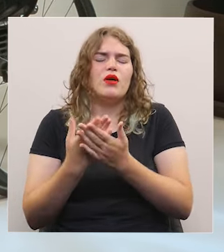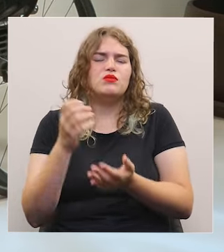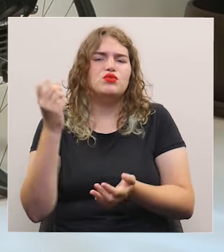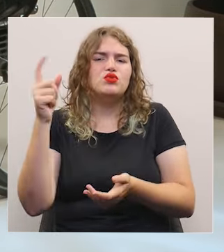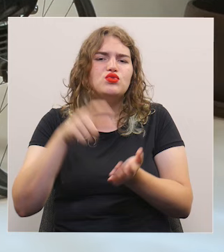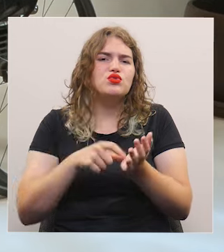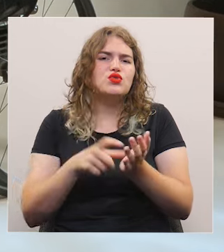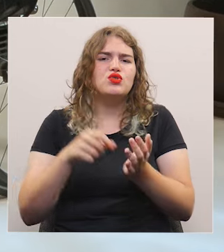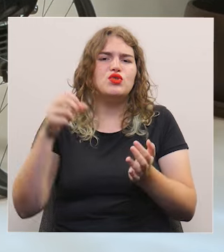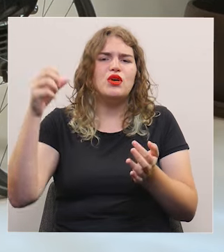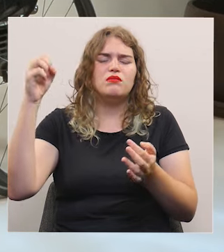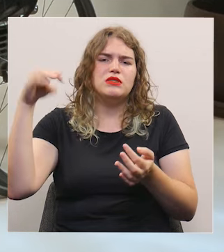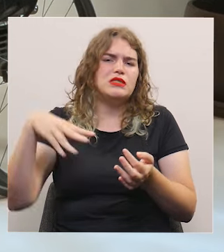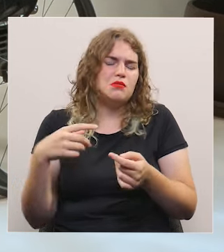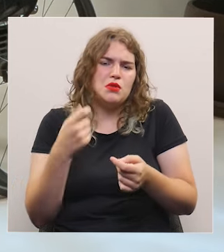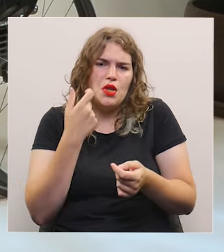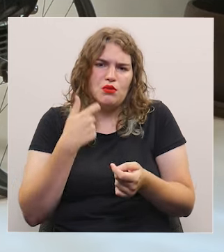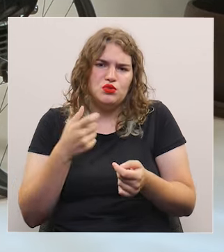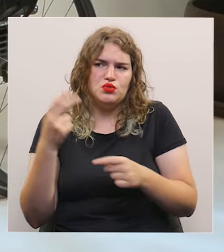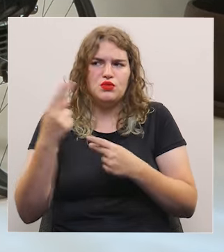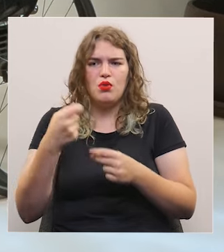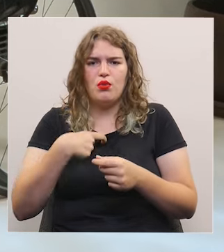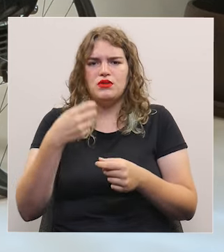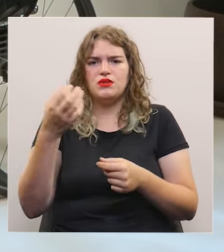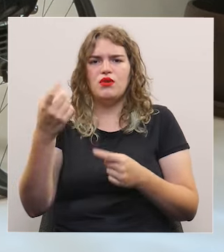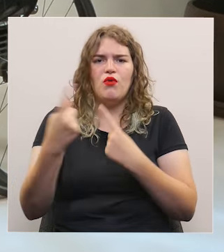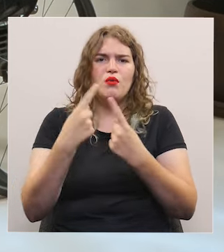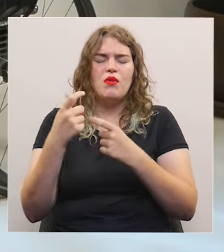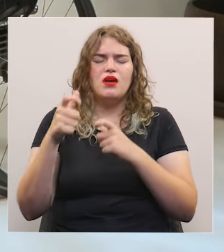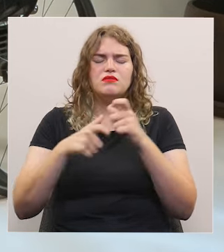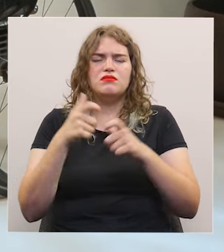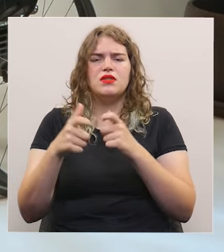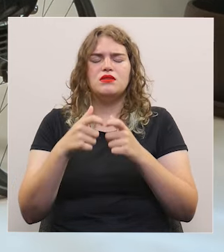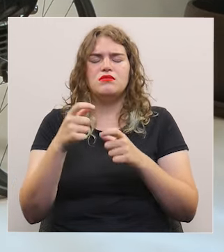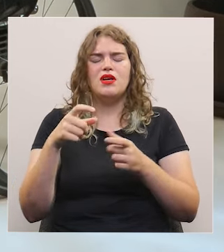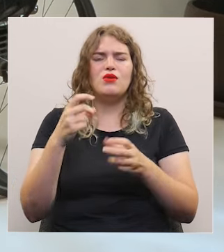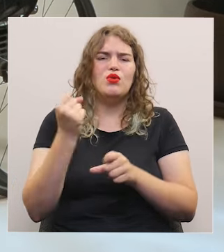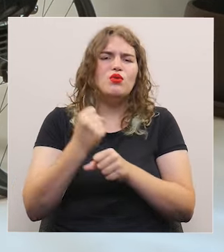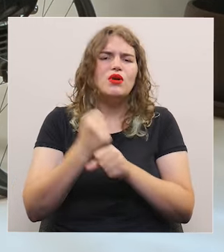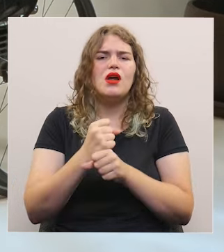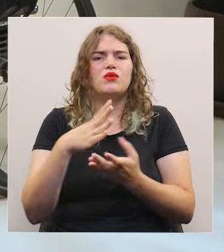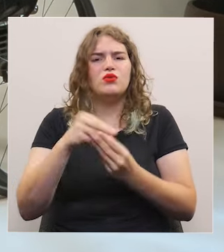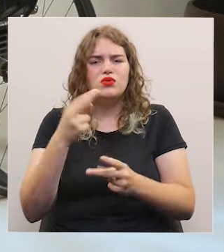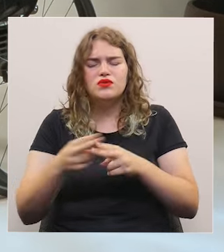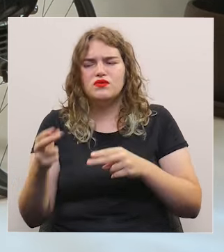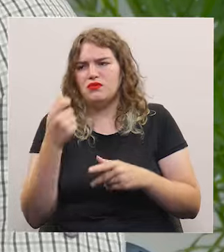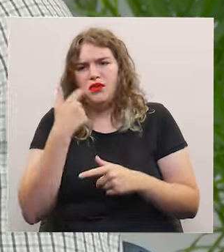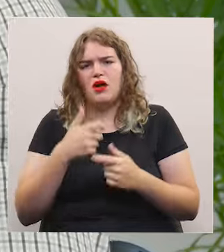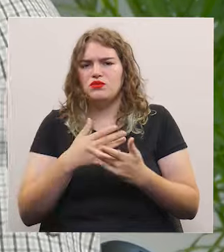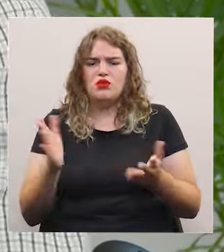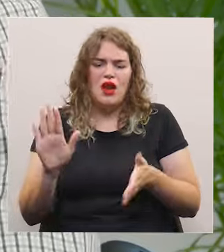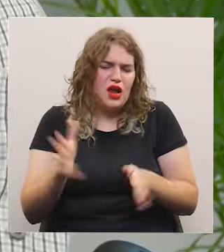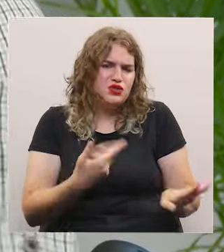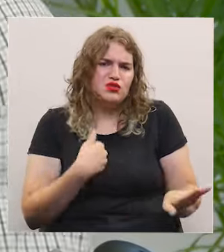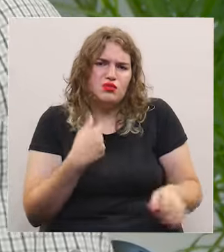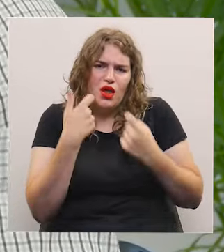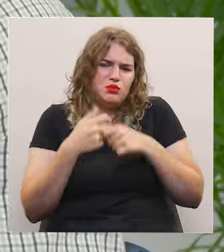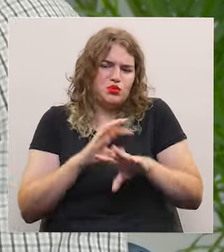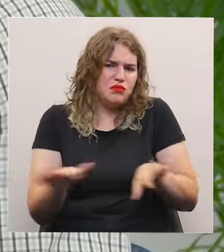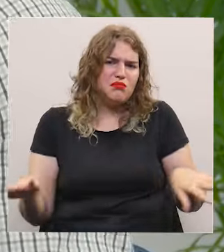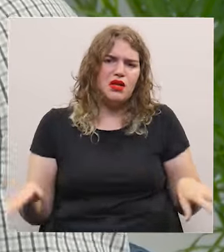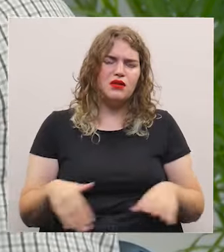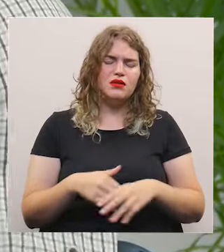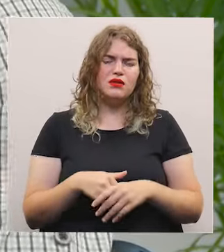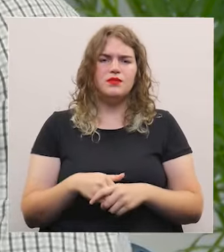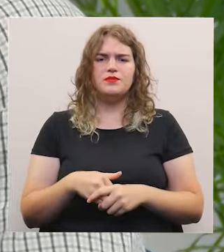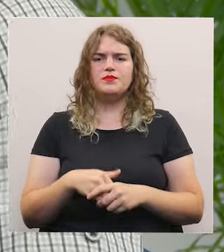poate să vorbească și prin vis și încă nu știam de lucrarea Duhului Sfânt, cum lucrează, pentru că eram chiar la început de